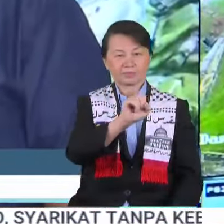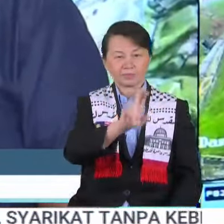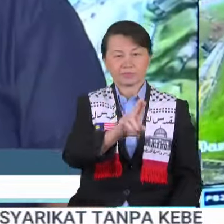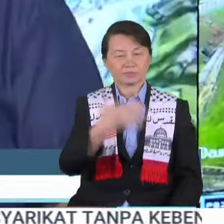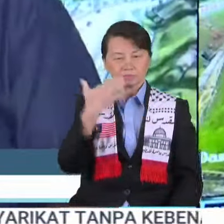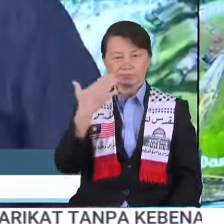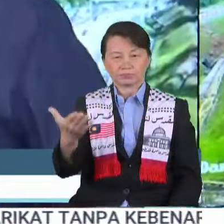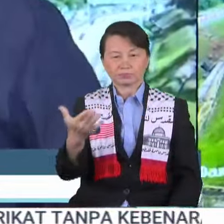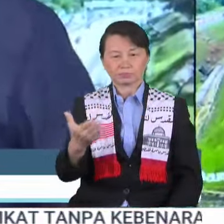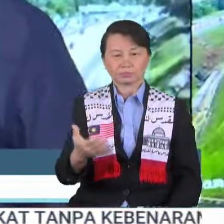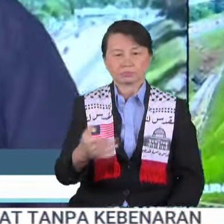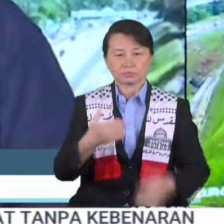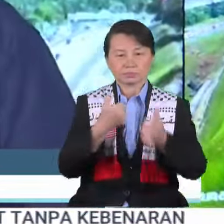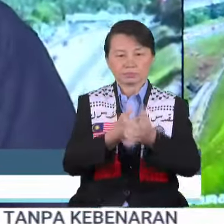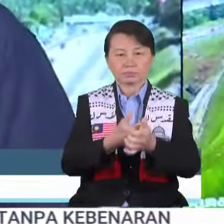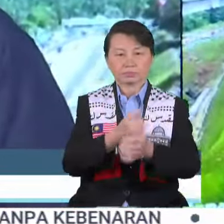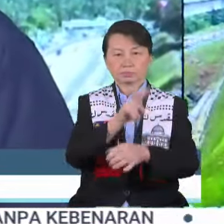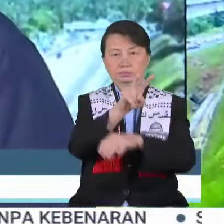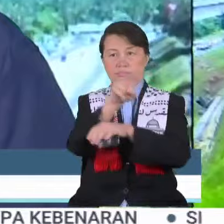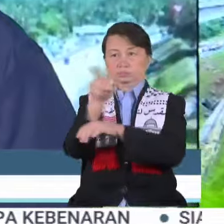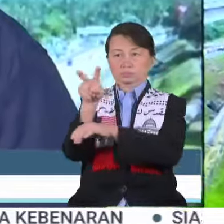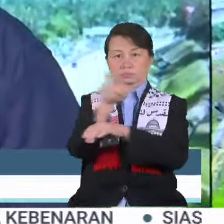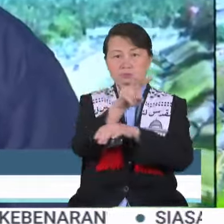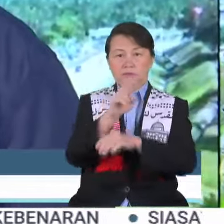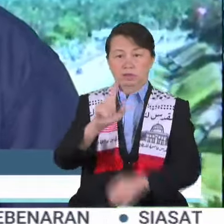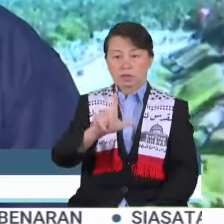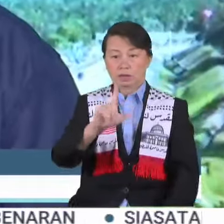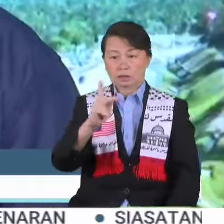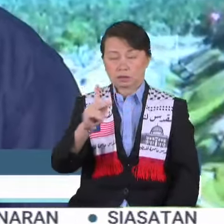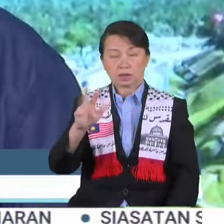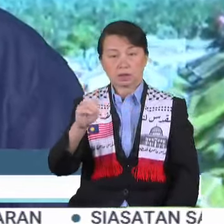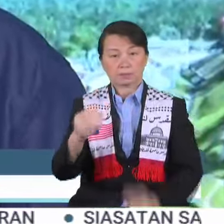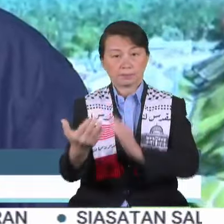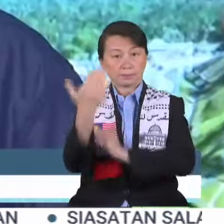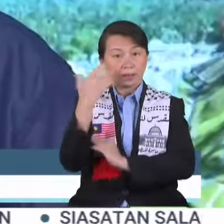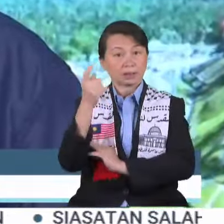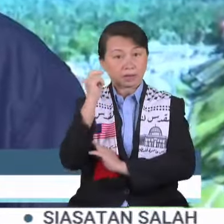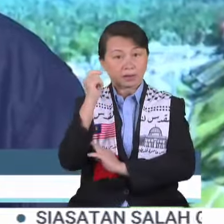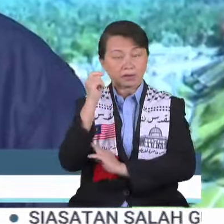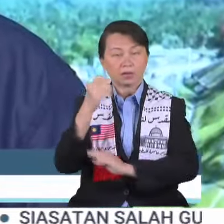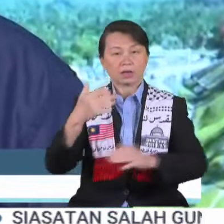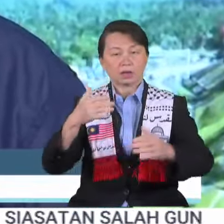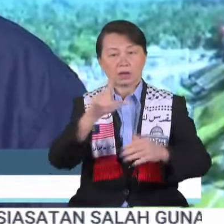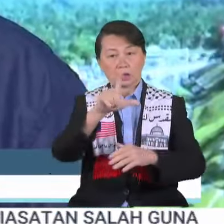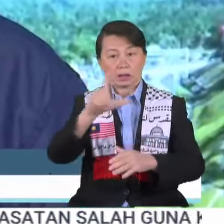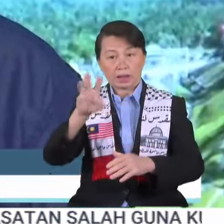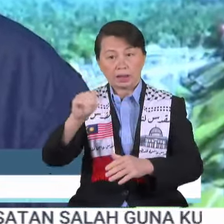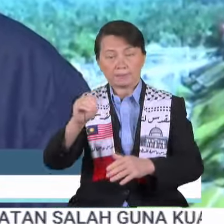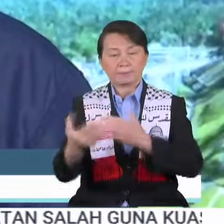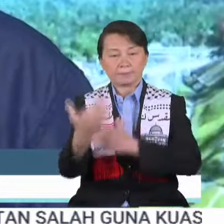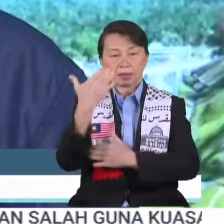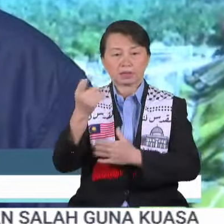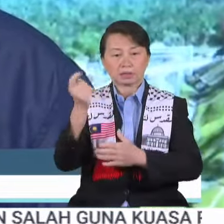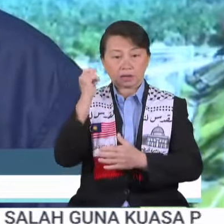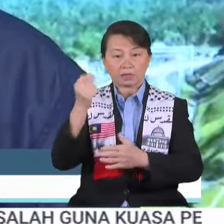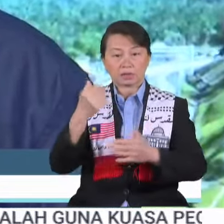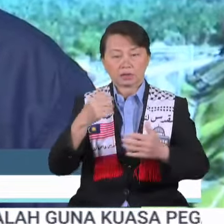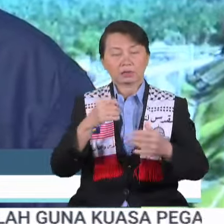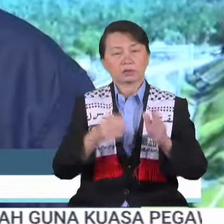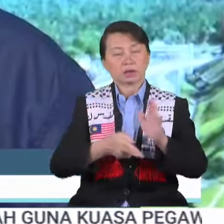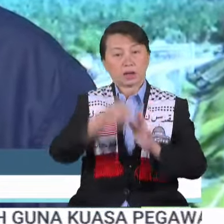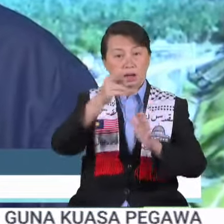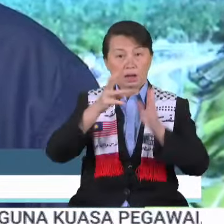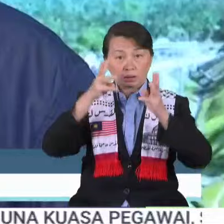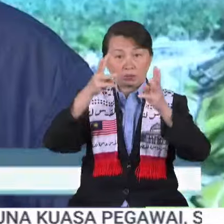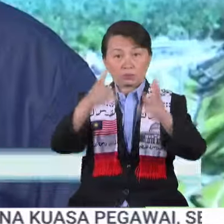Terima kasih. Berdasarkan kepada pemantauan kita daripada pagi tadi, terdapat peningkatan jumlah trafik yang di